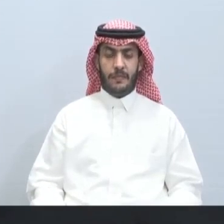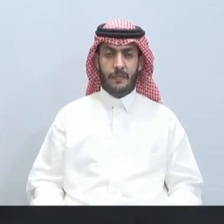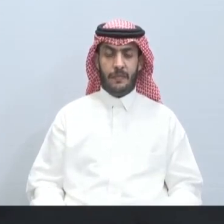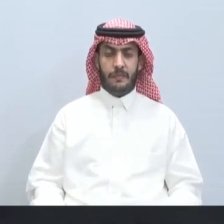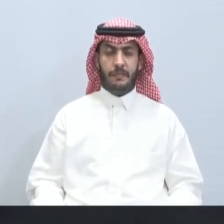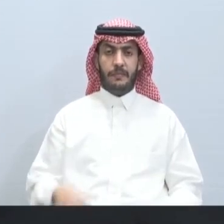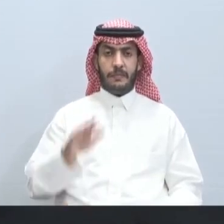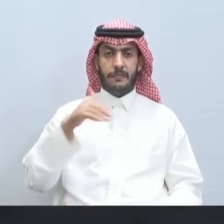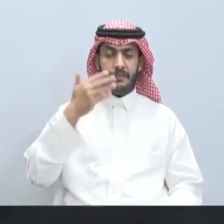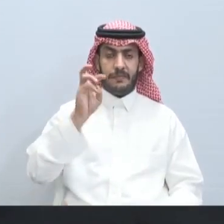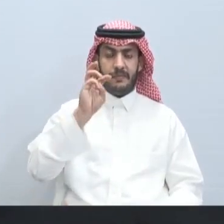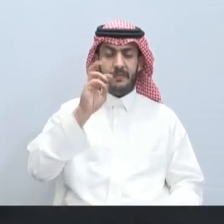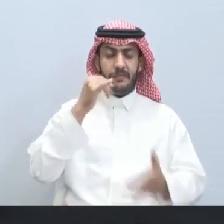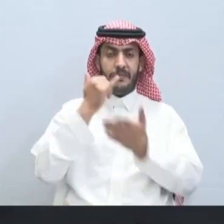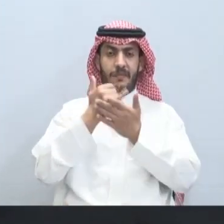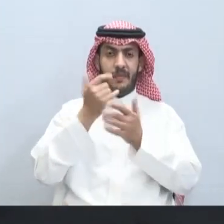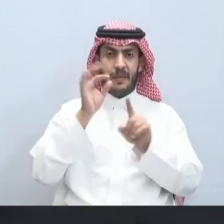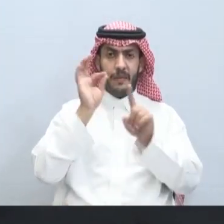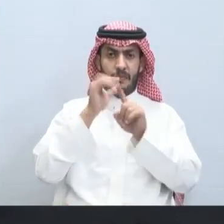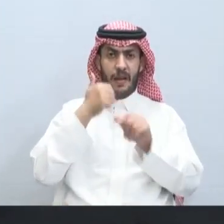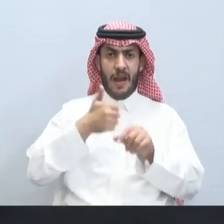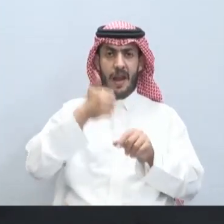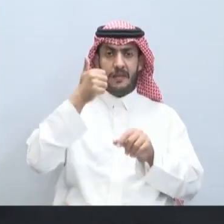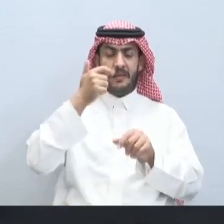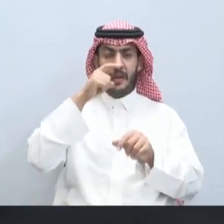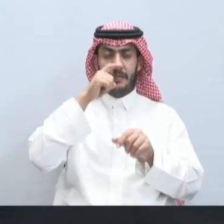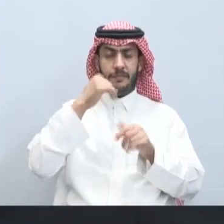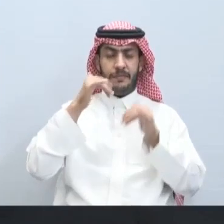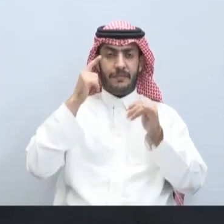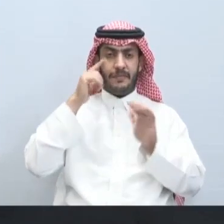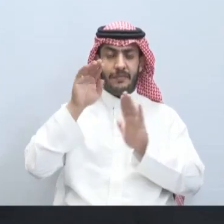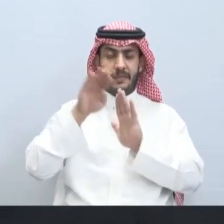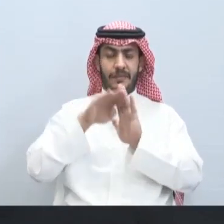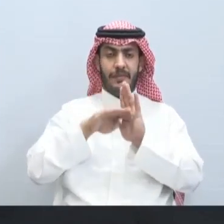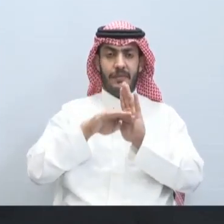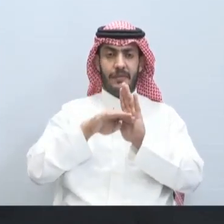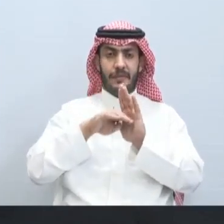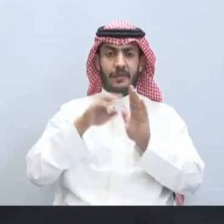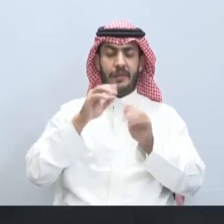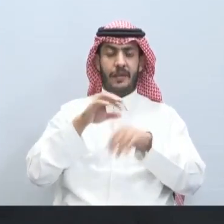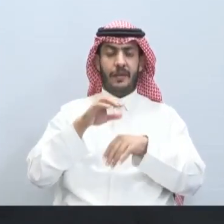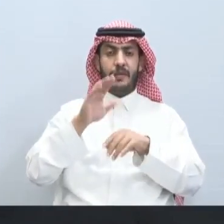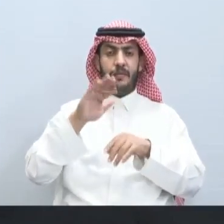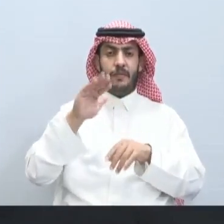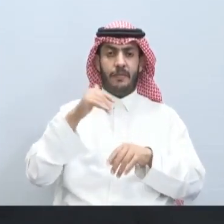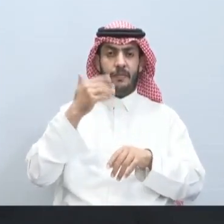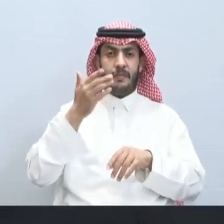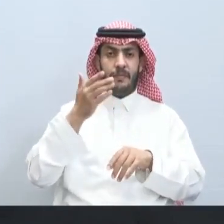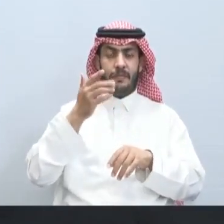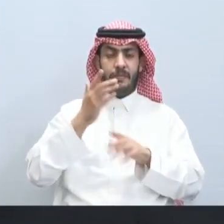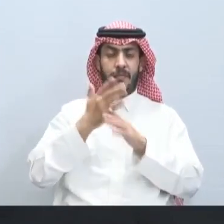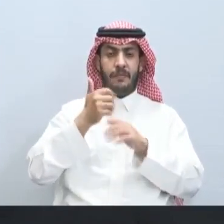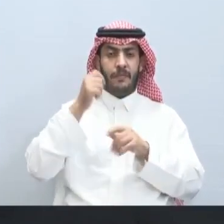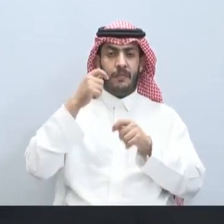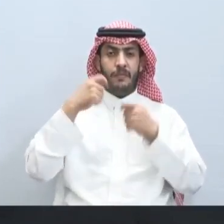الشخص وبالتالي الشركه التي تستهدف النجاح لابد ان تضع نفسها مكان العميل وتعرف لماذا